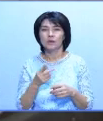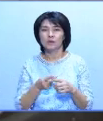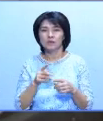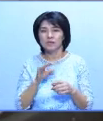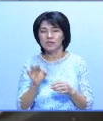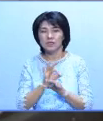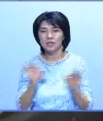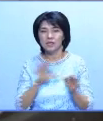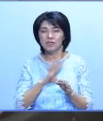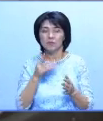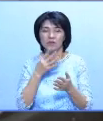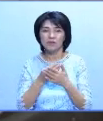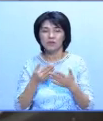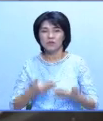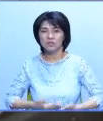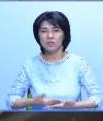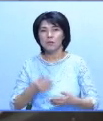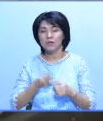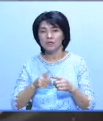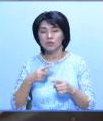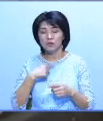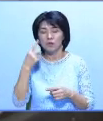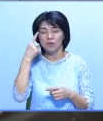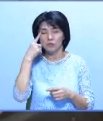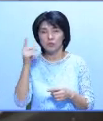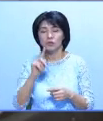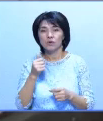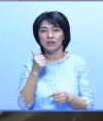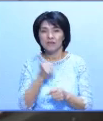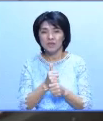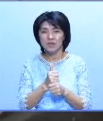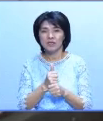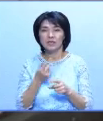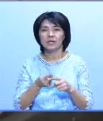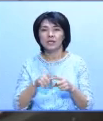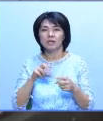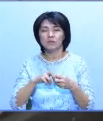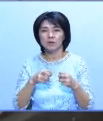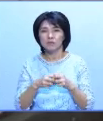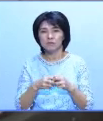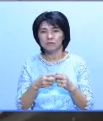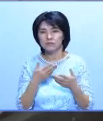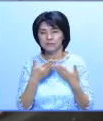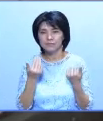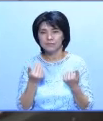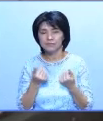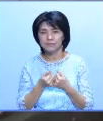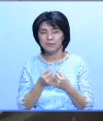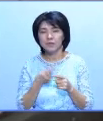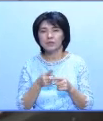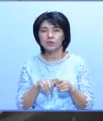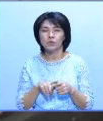жилья. Поэтому я посчитал, что главнее этой проблемы на сегодняшний день нет.